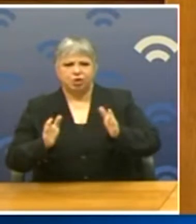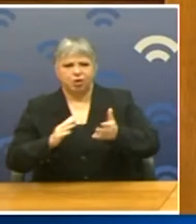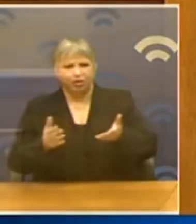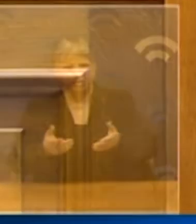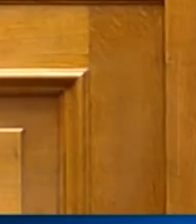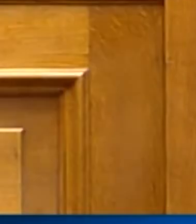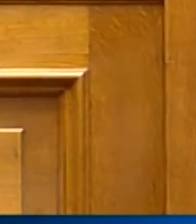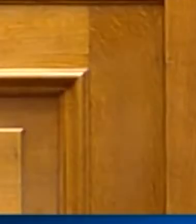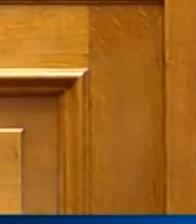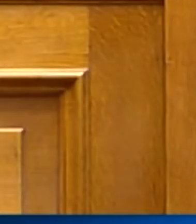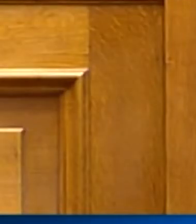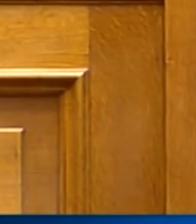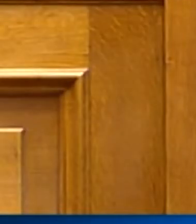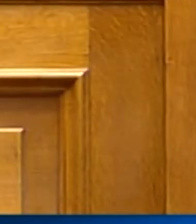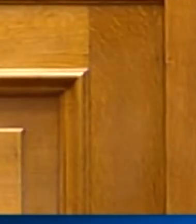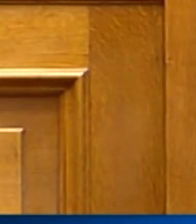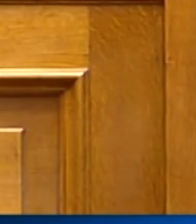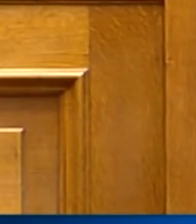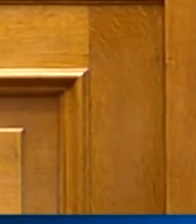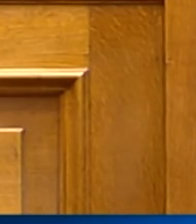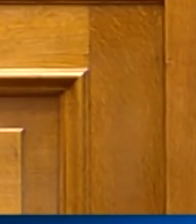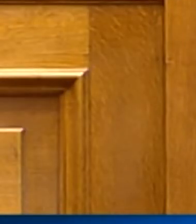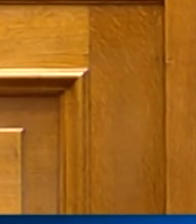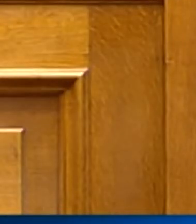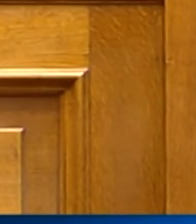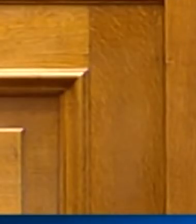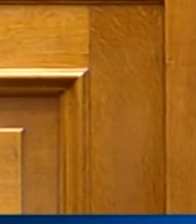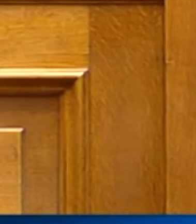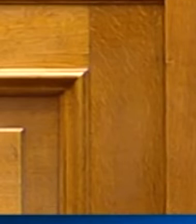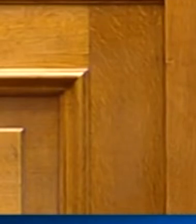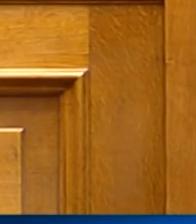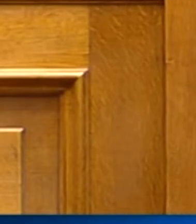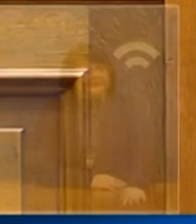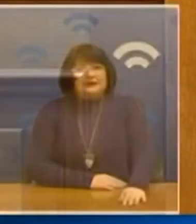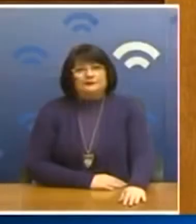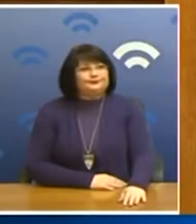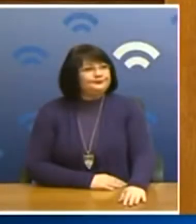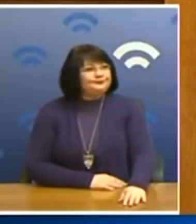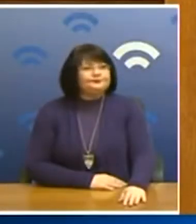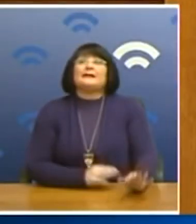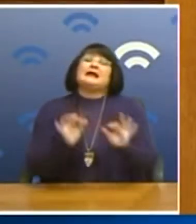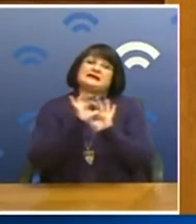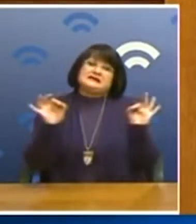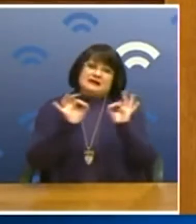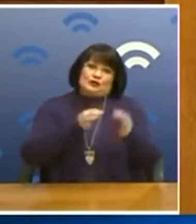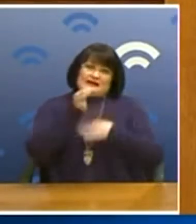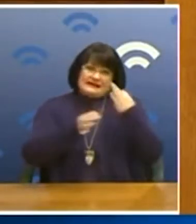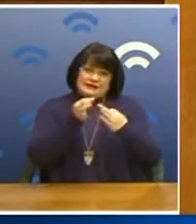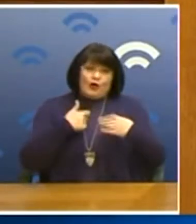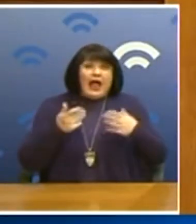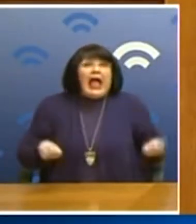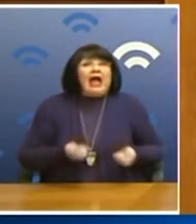ασκείτε, όχι για να συζητείτε. Σας βεβαιώνω όμως ότι οι κινήσεις μας